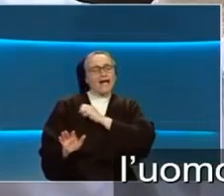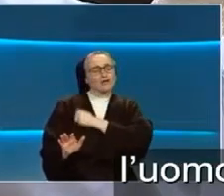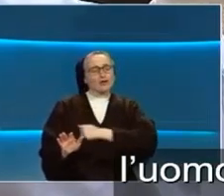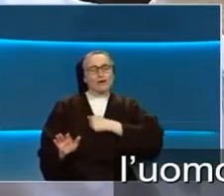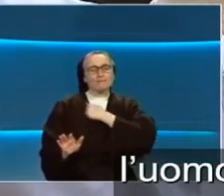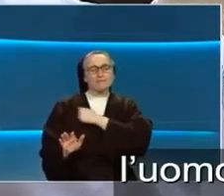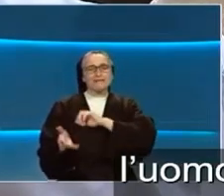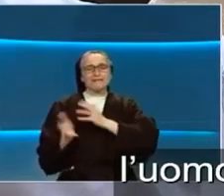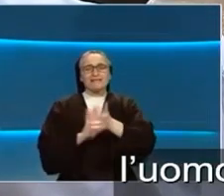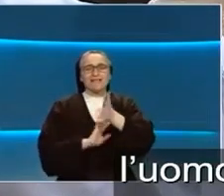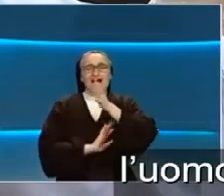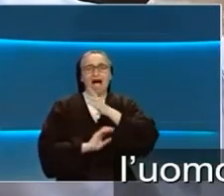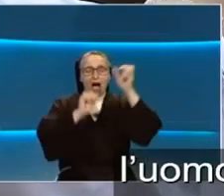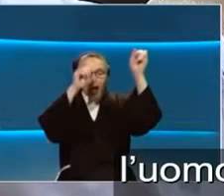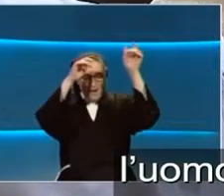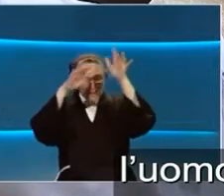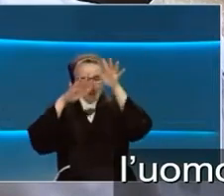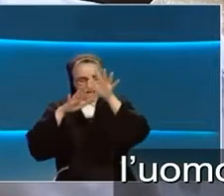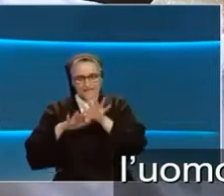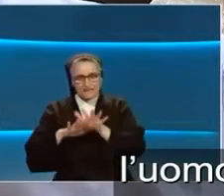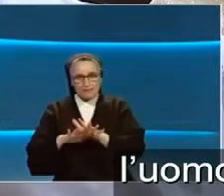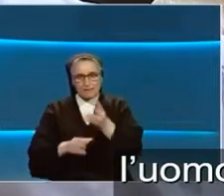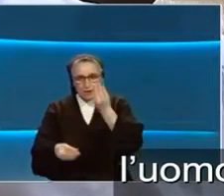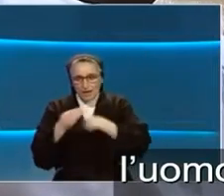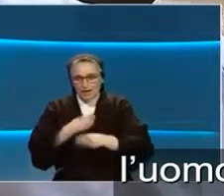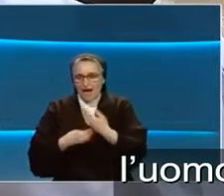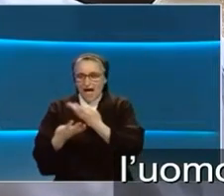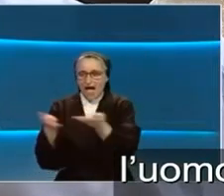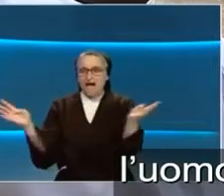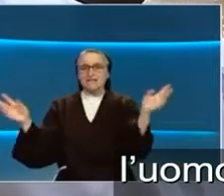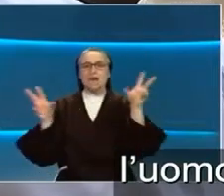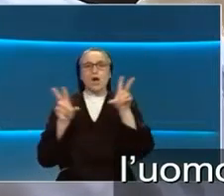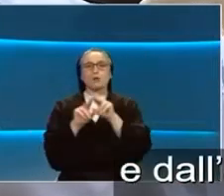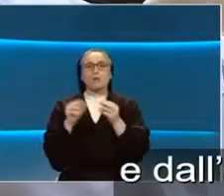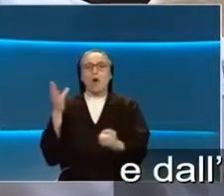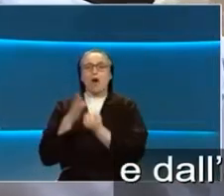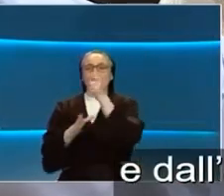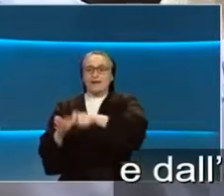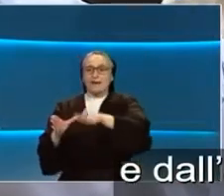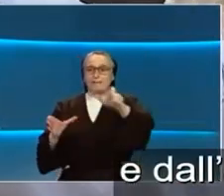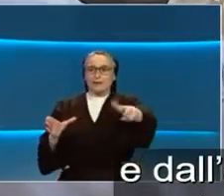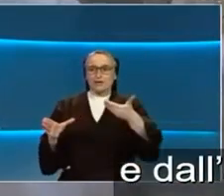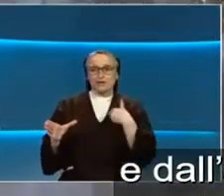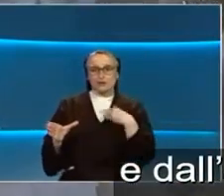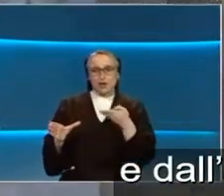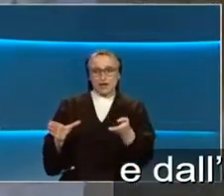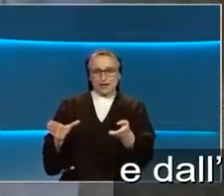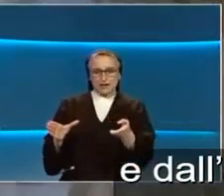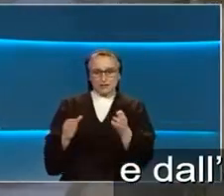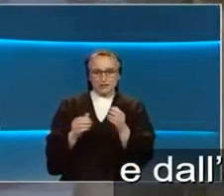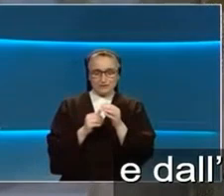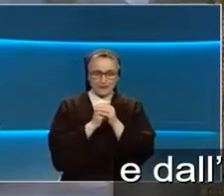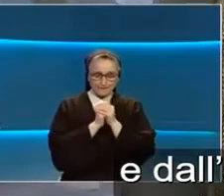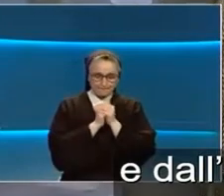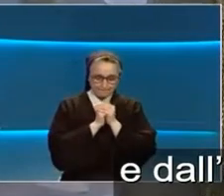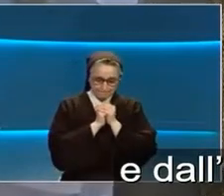e dall'acqua e dallo Spirito Santo rinasca come nuova creatura.